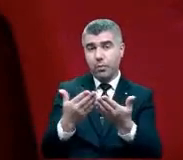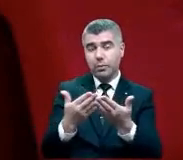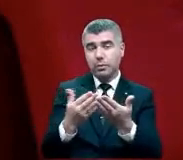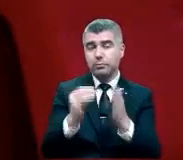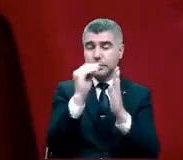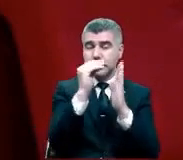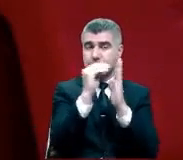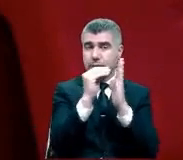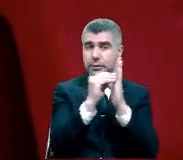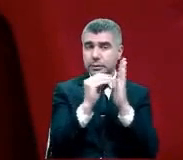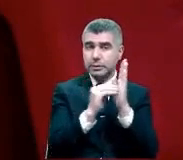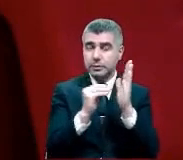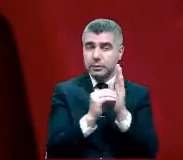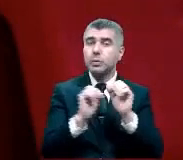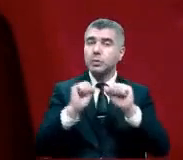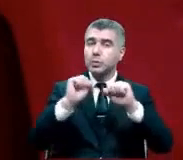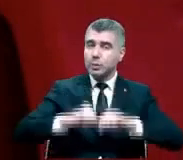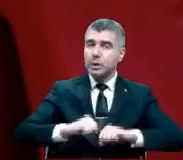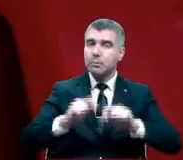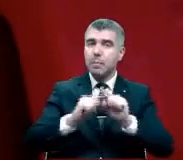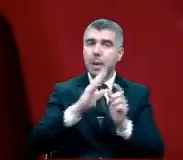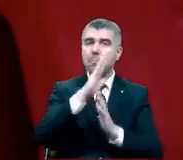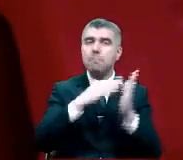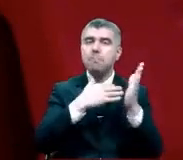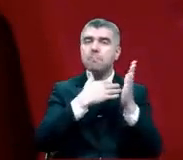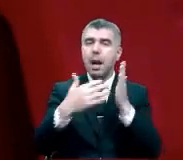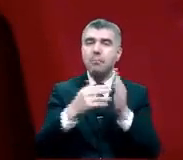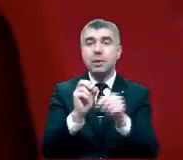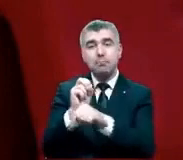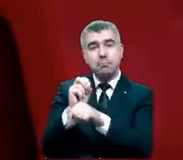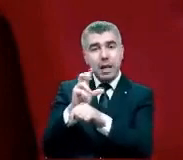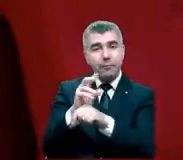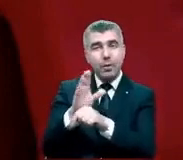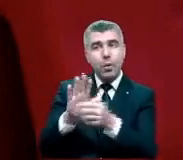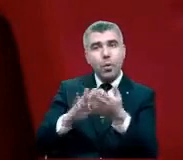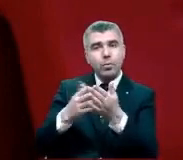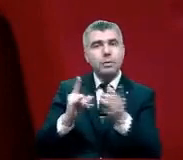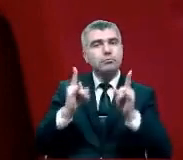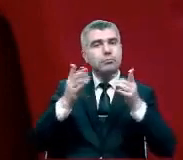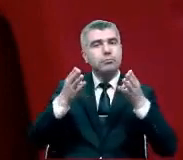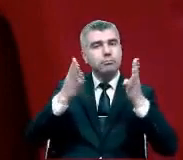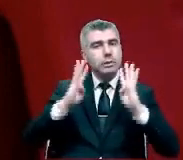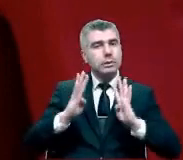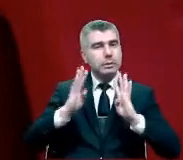أولوياته إرضاء المسافرين في برنامجه الاستراتيجي إقلاع المخصص للفترة ديال